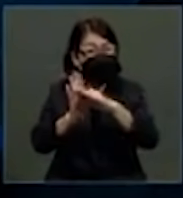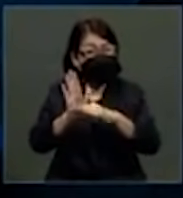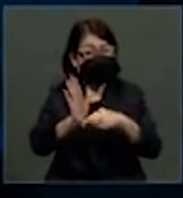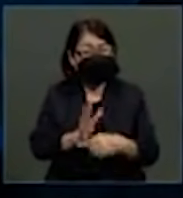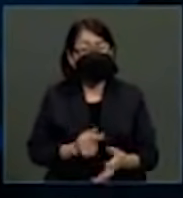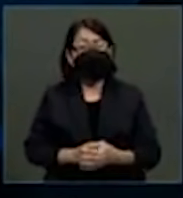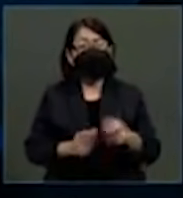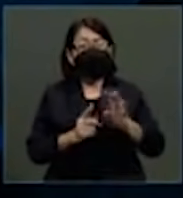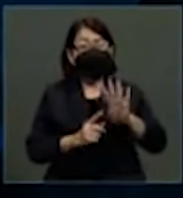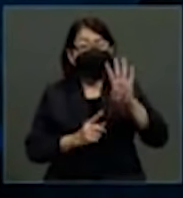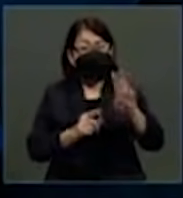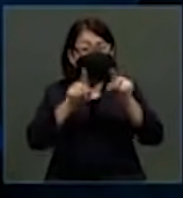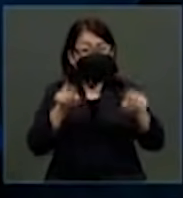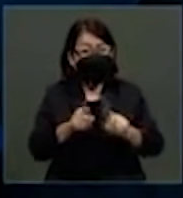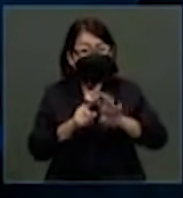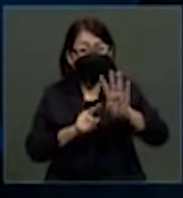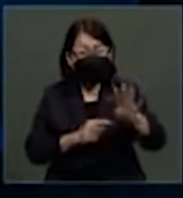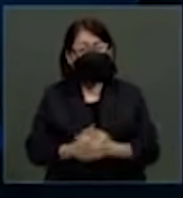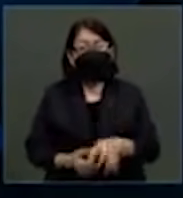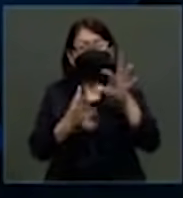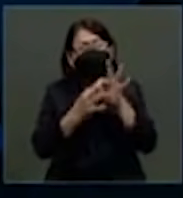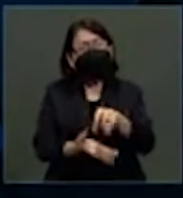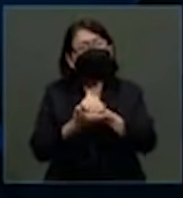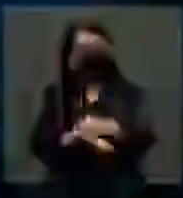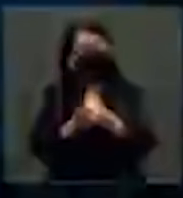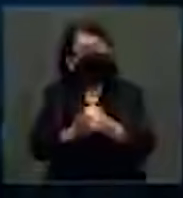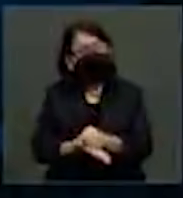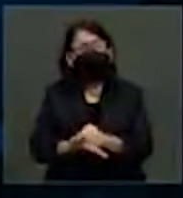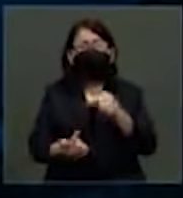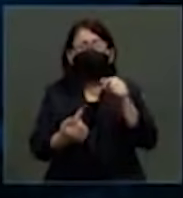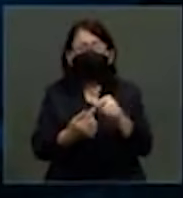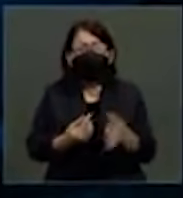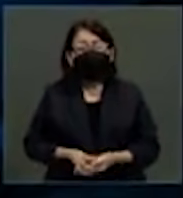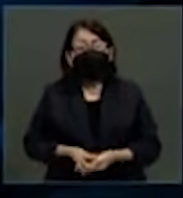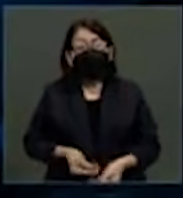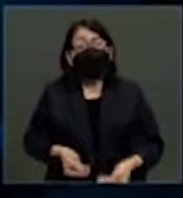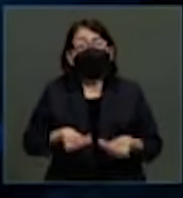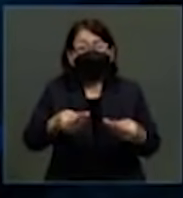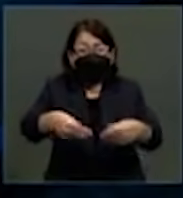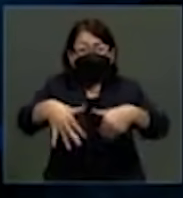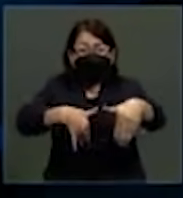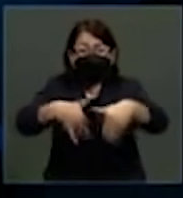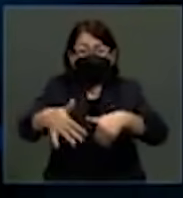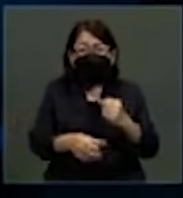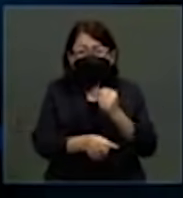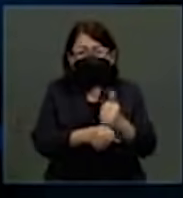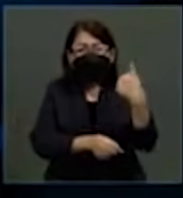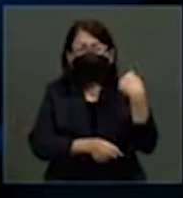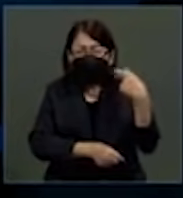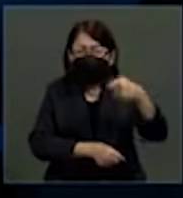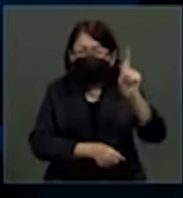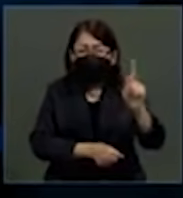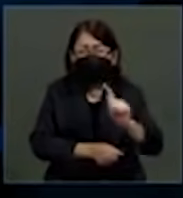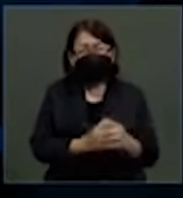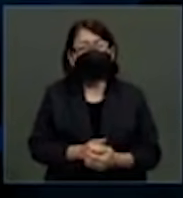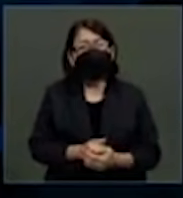ห้วงเวลาดังกล่าวครับอันนี้ก็ตามข้อความตรงนี้เลยนะครับในวงเล็บ4